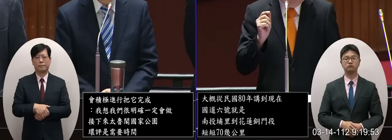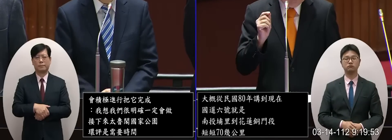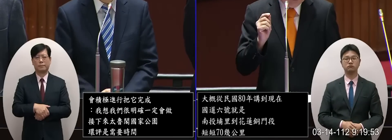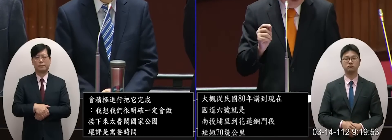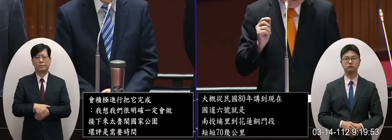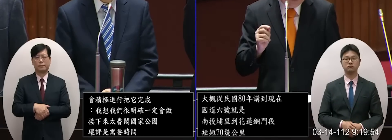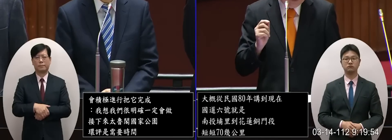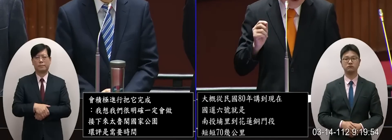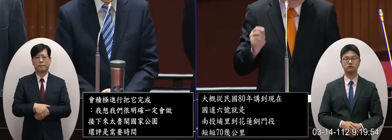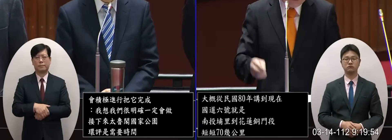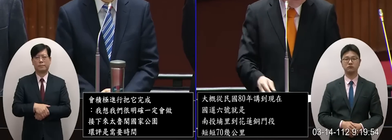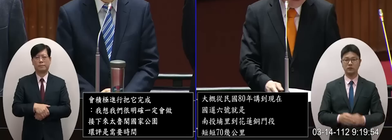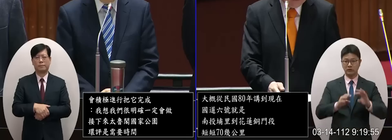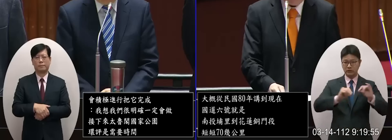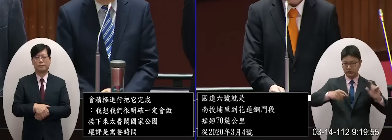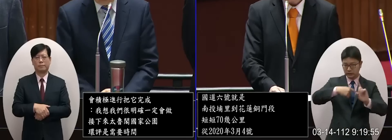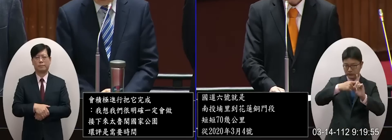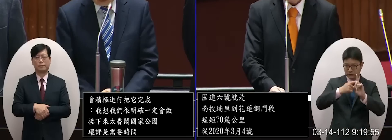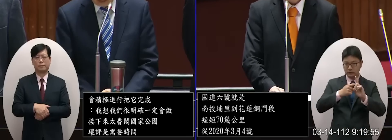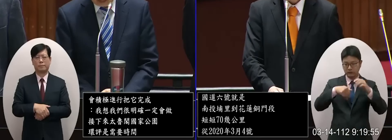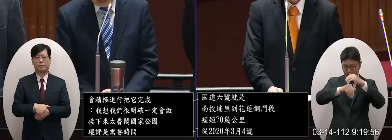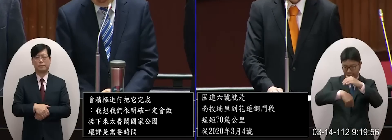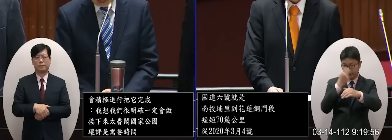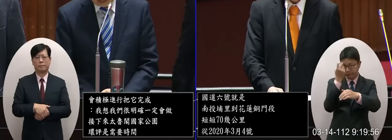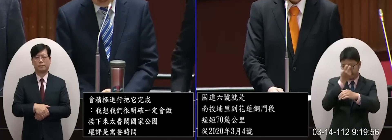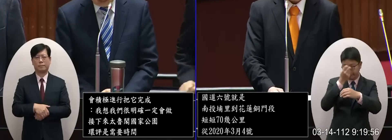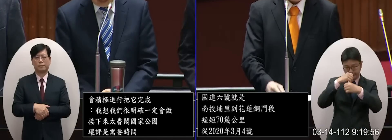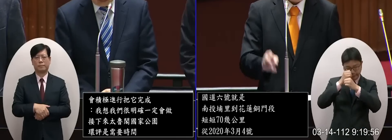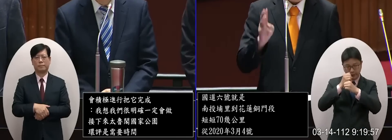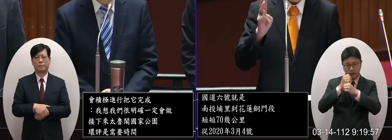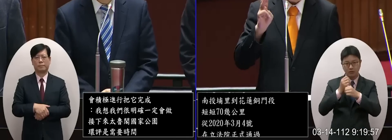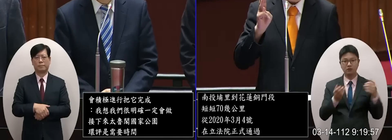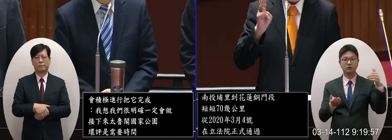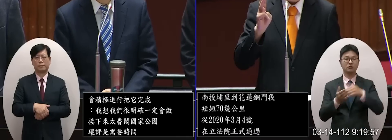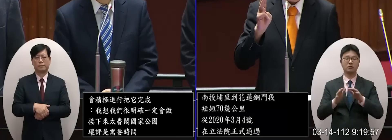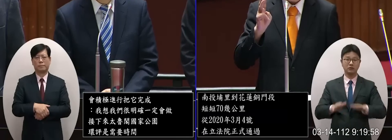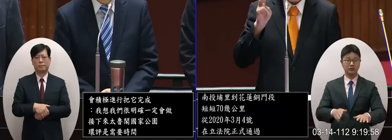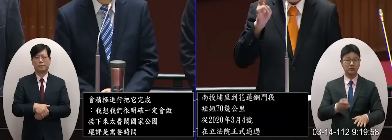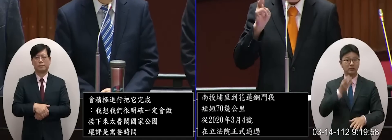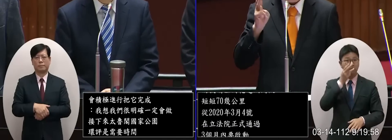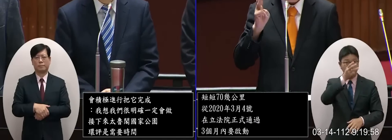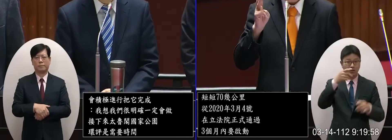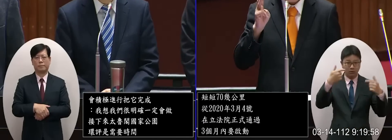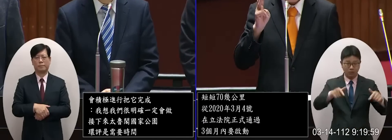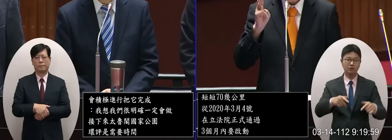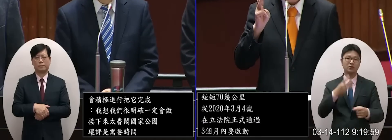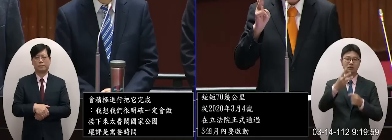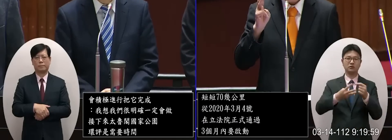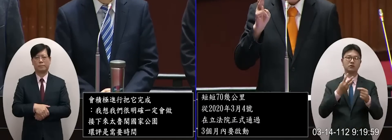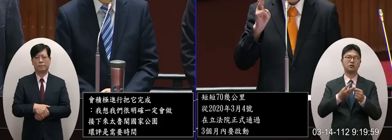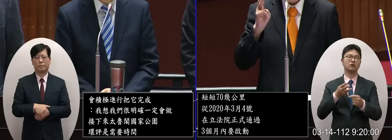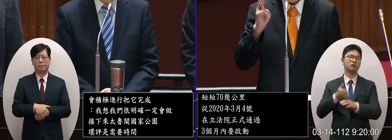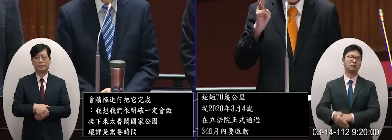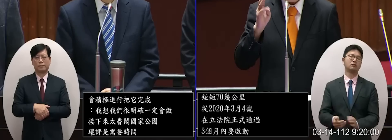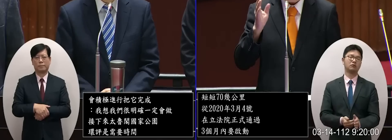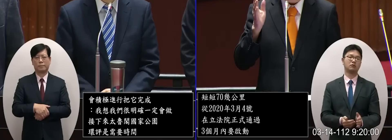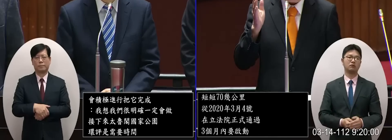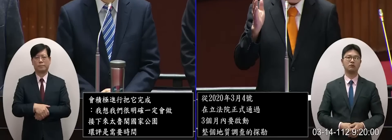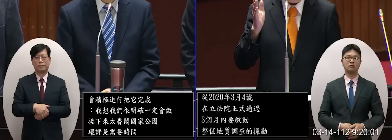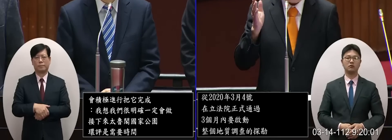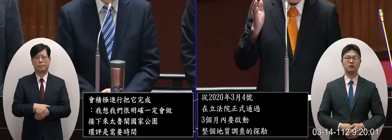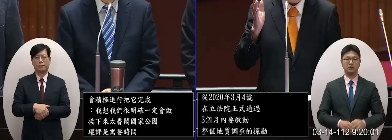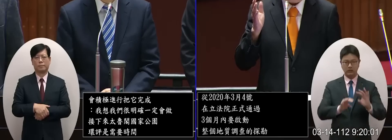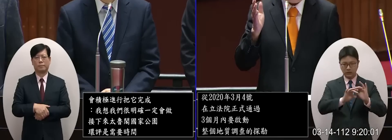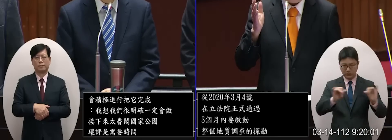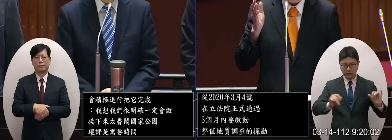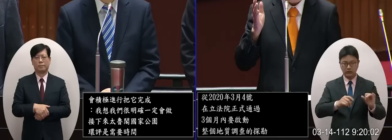整个地质调查的探勘。院长到现在不是3个月，现在3年，地质